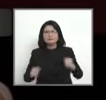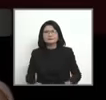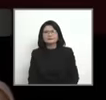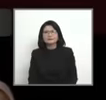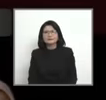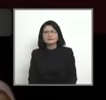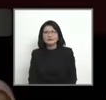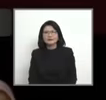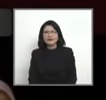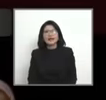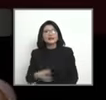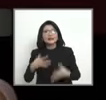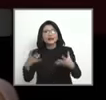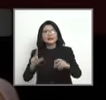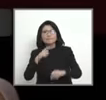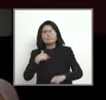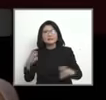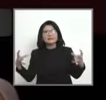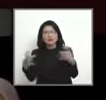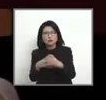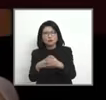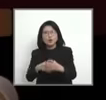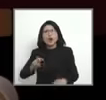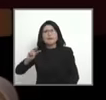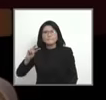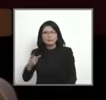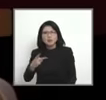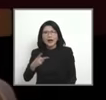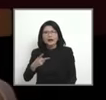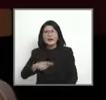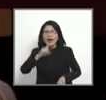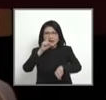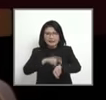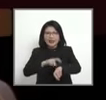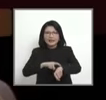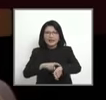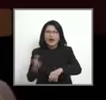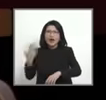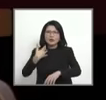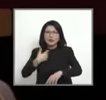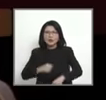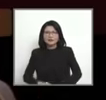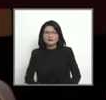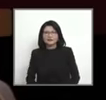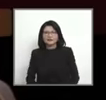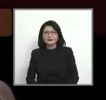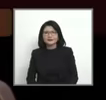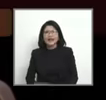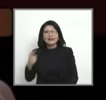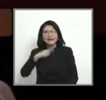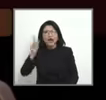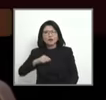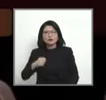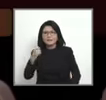didistribusikan harus dibelanjakan dan kemudian seolah bisa diklaim oleh salah satu kekuatan tertentu nah Oleh karena